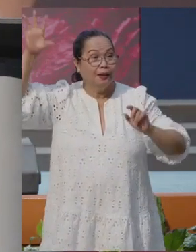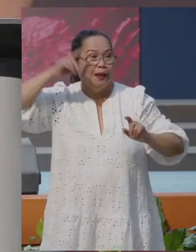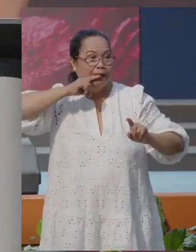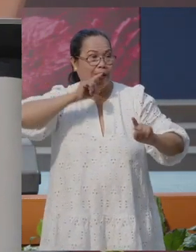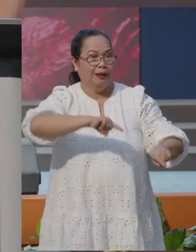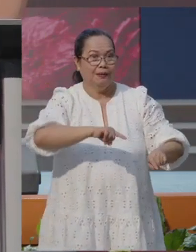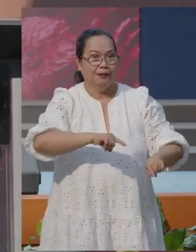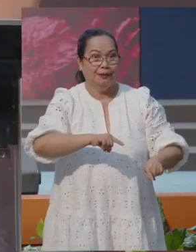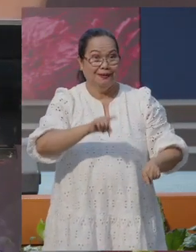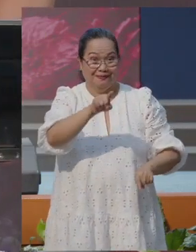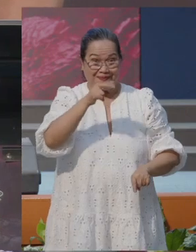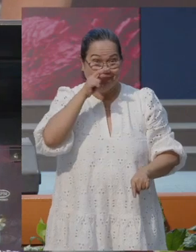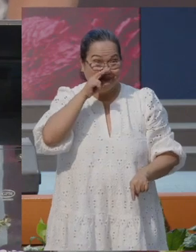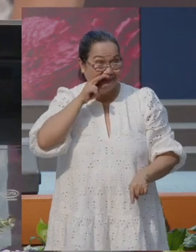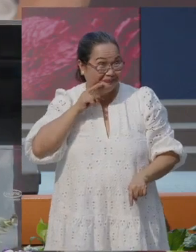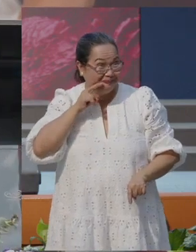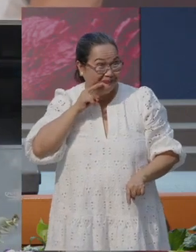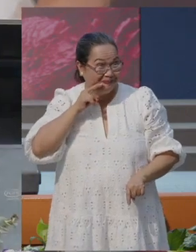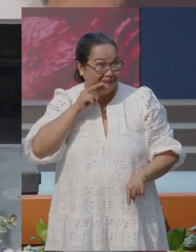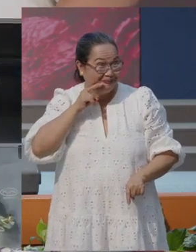Yung magnanakaw sa kanyang tabi,